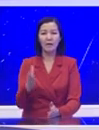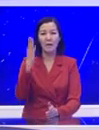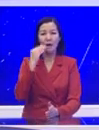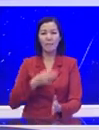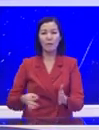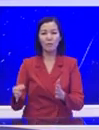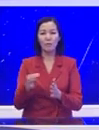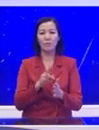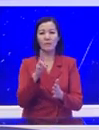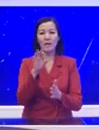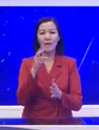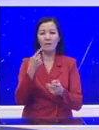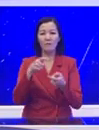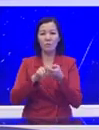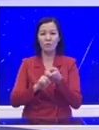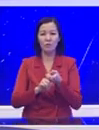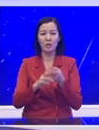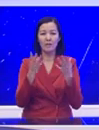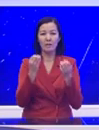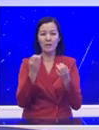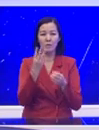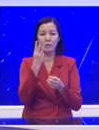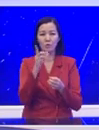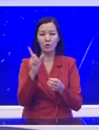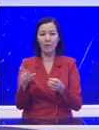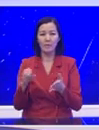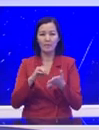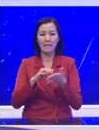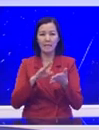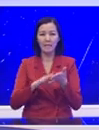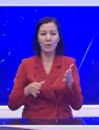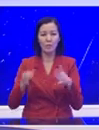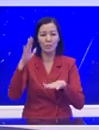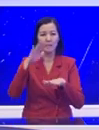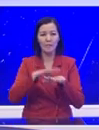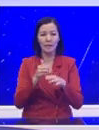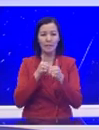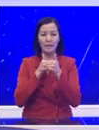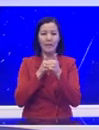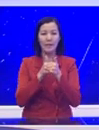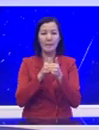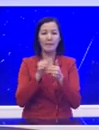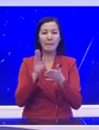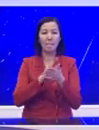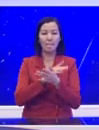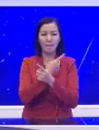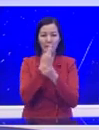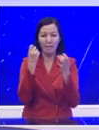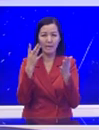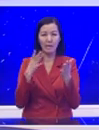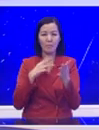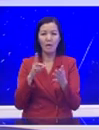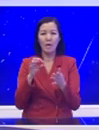Алматы облысында коронавирус жұқтырған тағы 3 жағдай тіркелді. Мұны облыс әкімінің баспасөз қызметі хабарлап отыр.